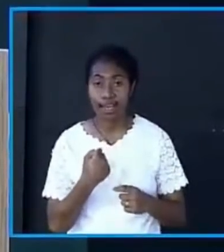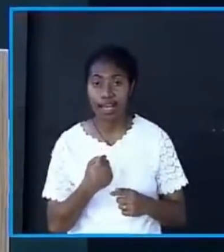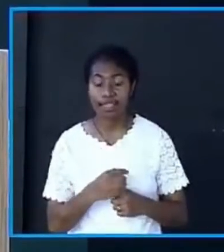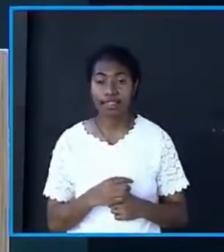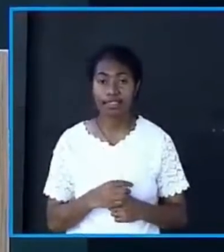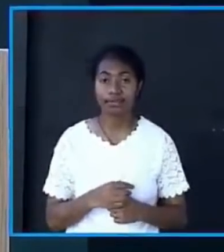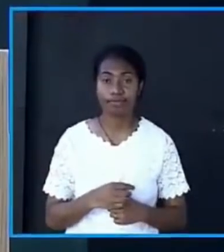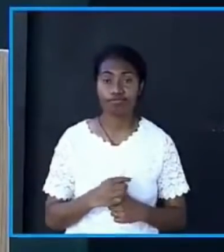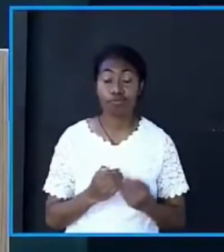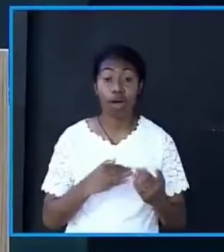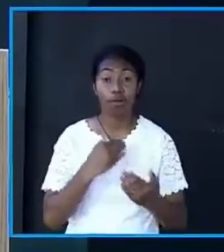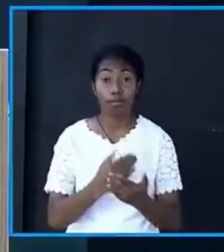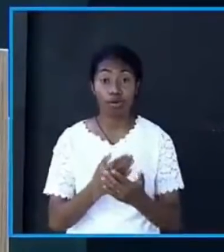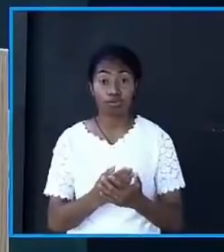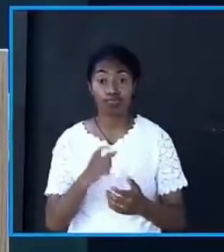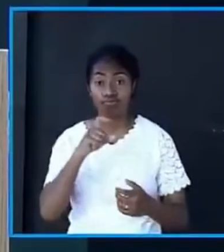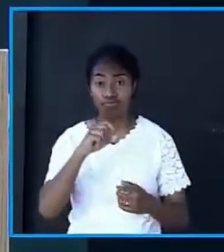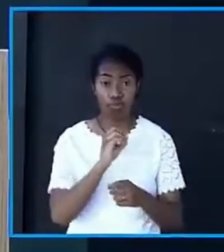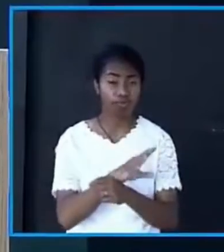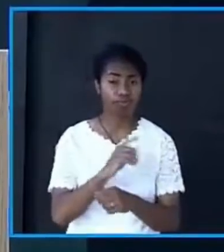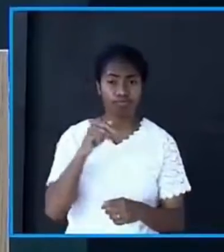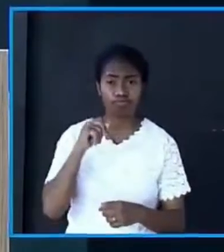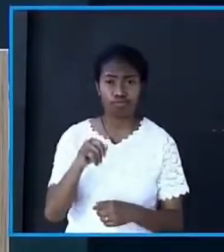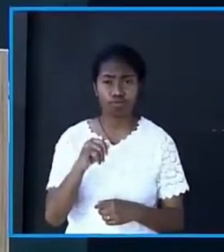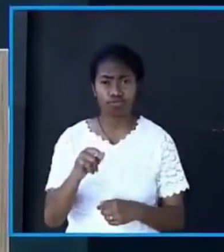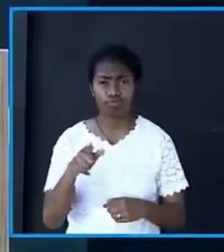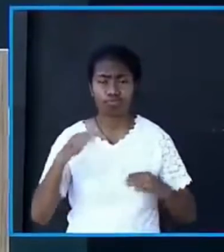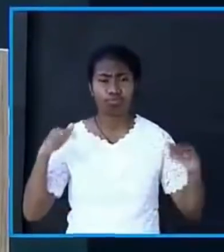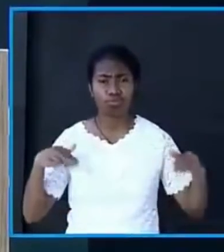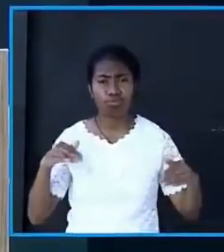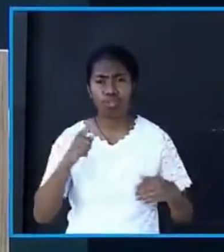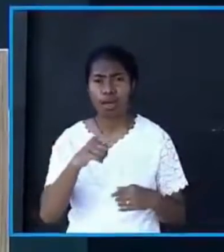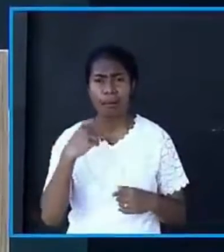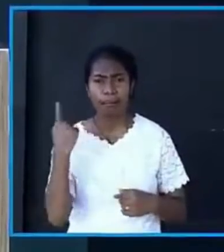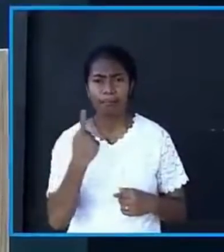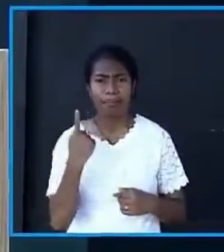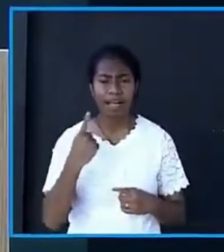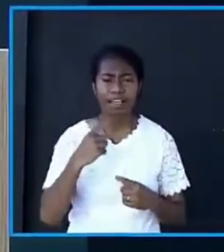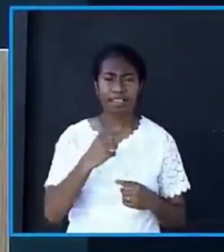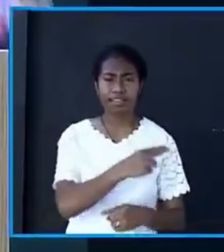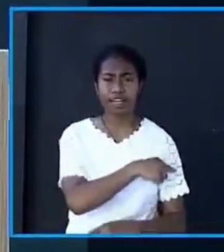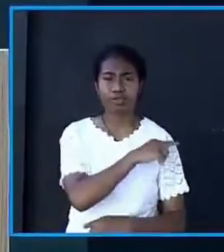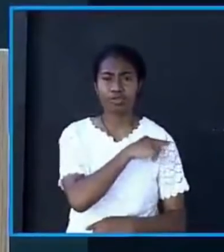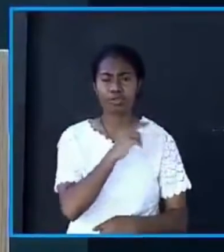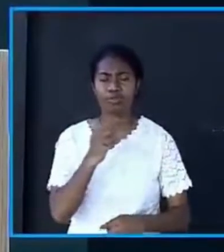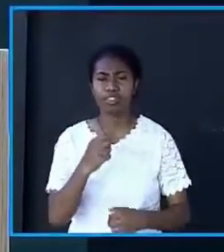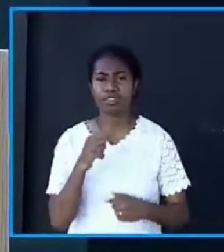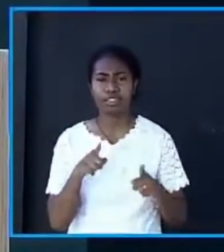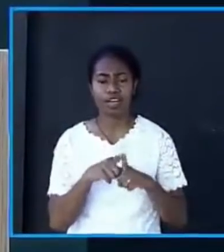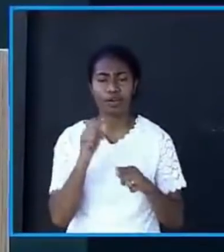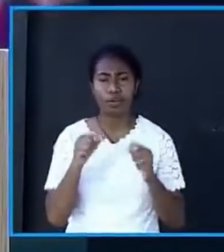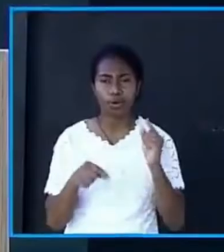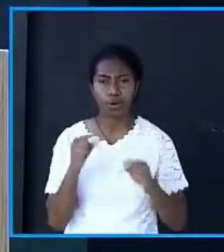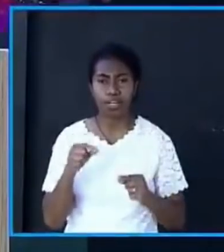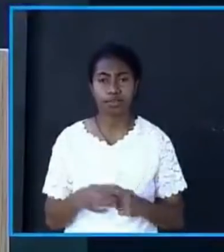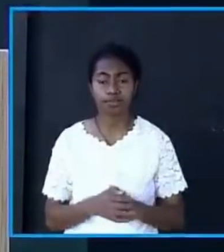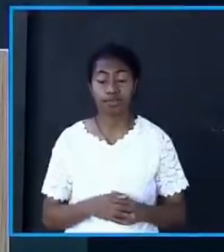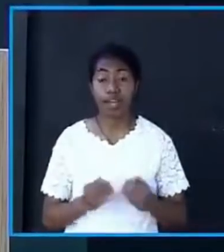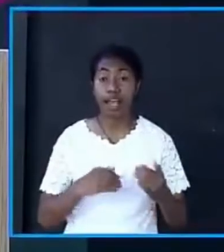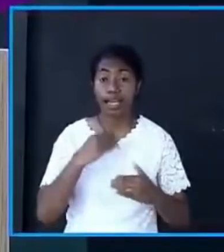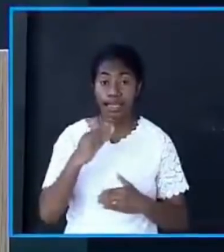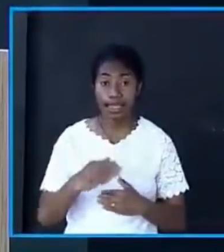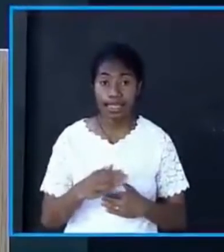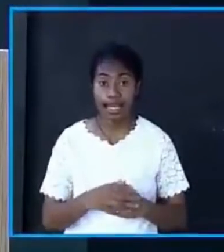burung bangau menurut Calvin burung bangau itu anak burung yang paling bertanggungjawab terhadap orangtuanya ketika